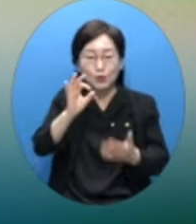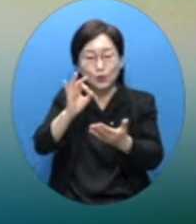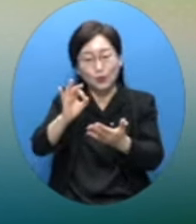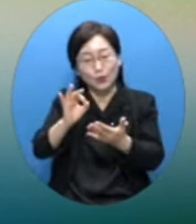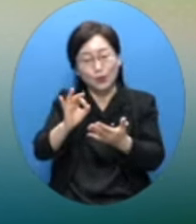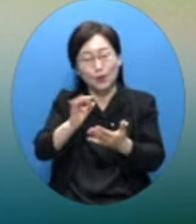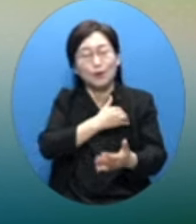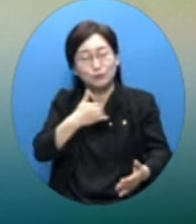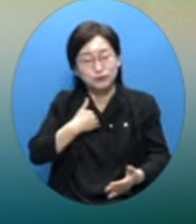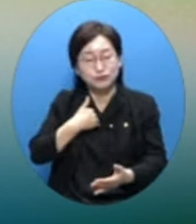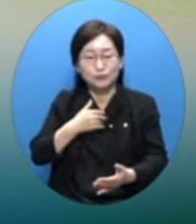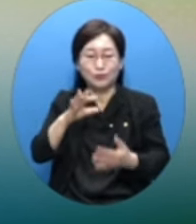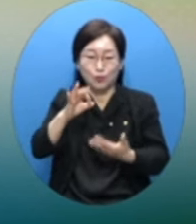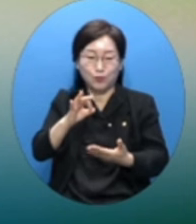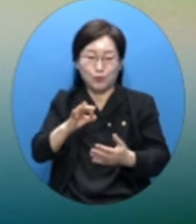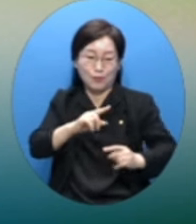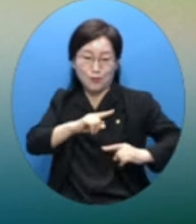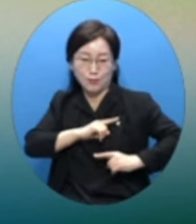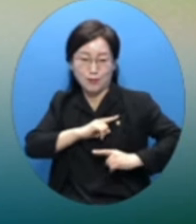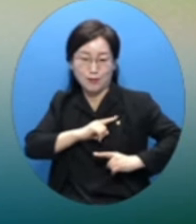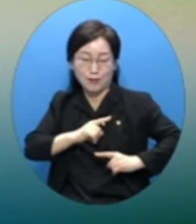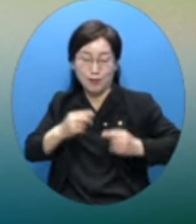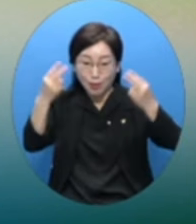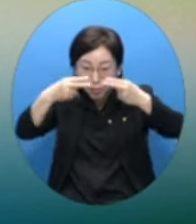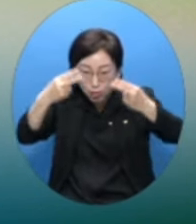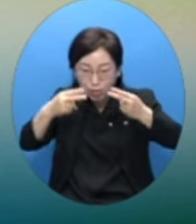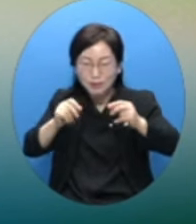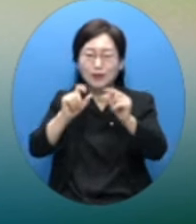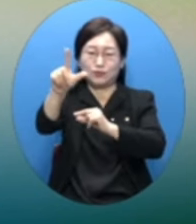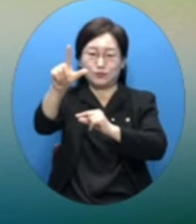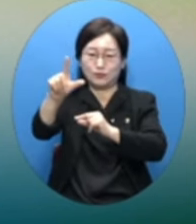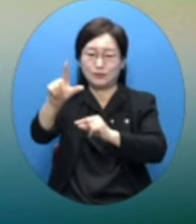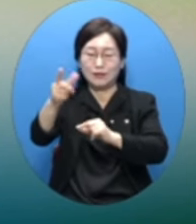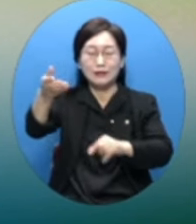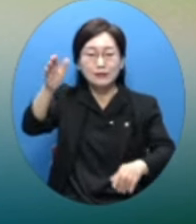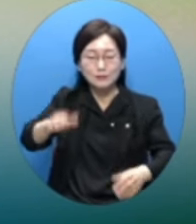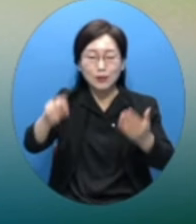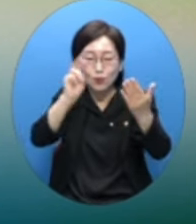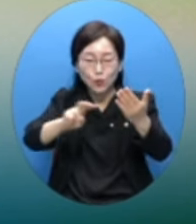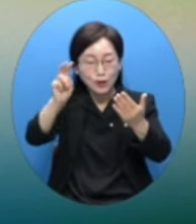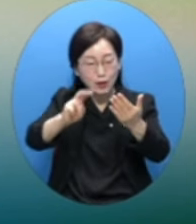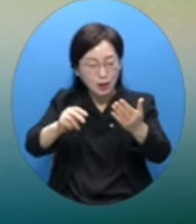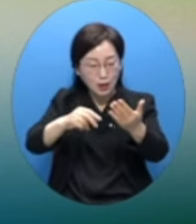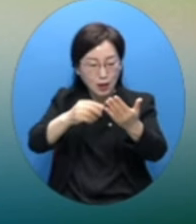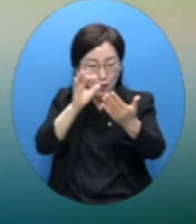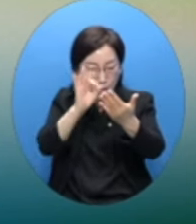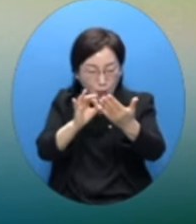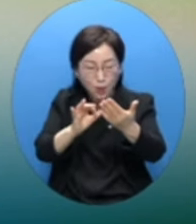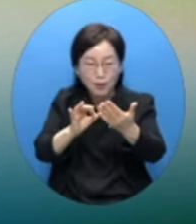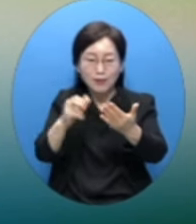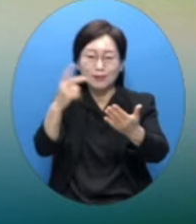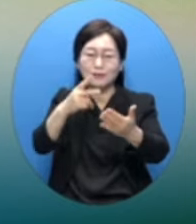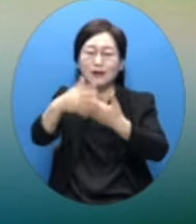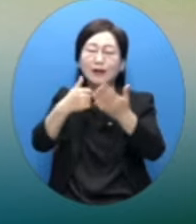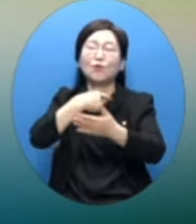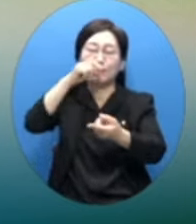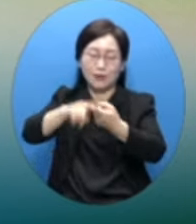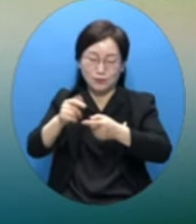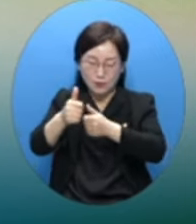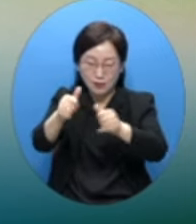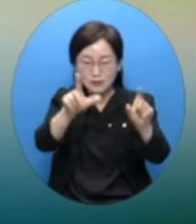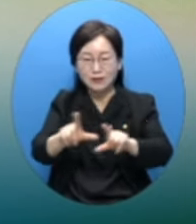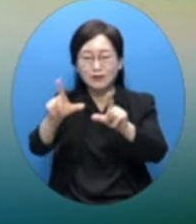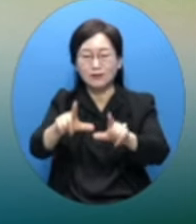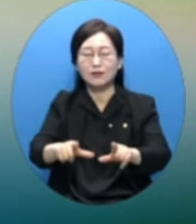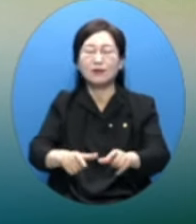부와 명예를 쫓아 사는 게 대부분이죠. 그러나 이 곡을 통하여 우리가 다시 하나님의 뜻을 따라 살게 되기를 소망하고